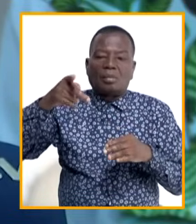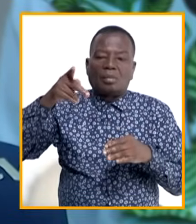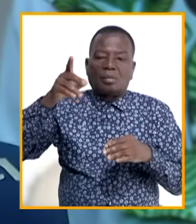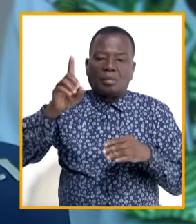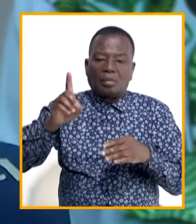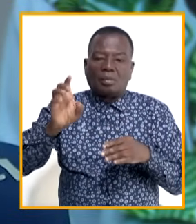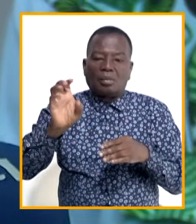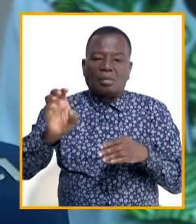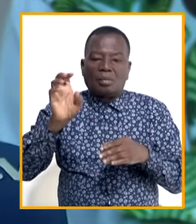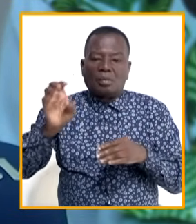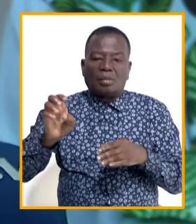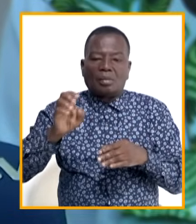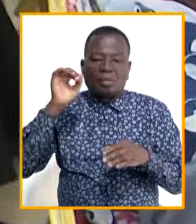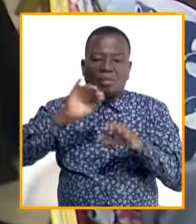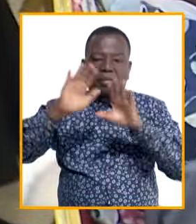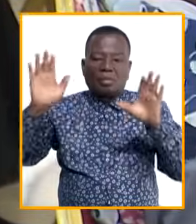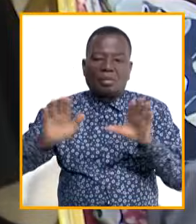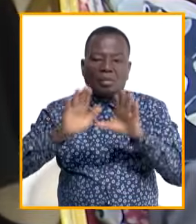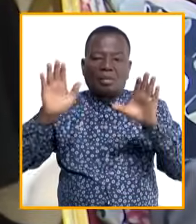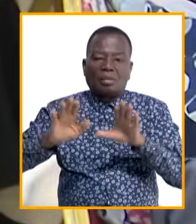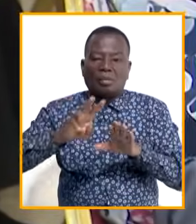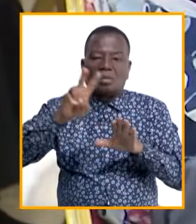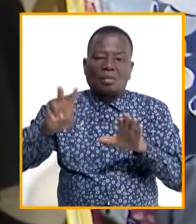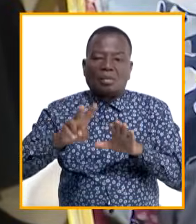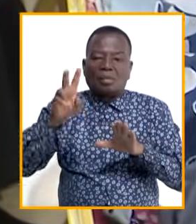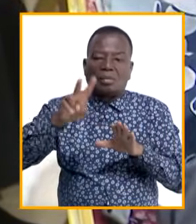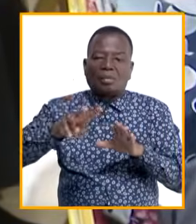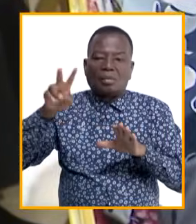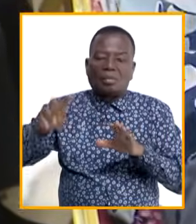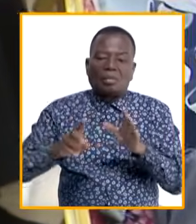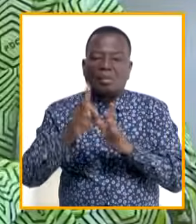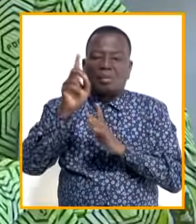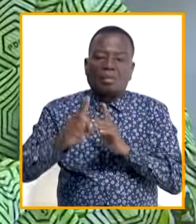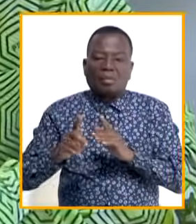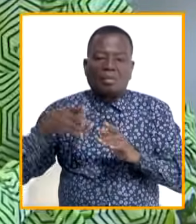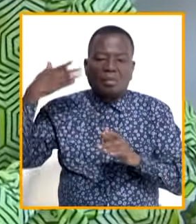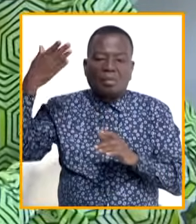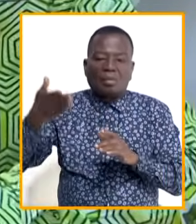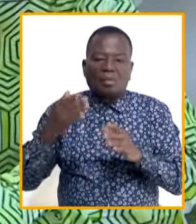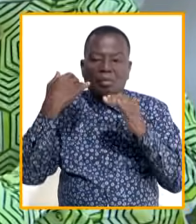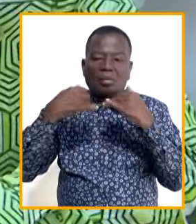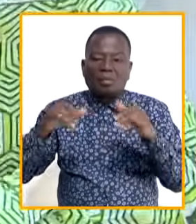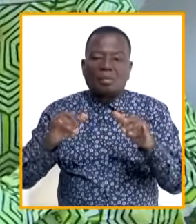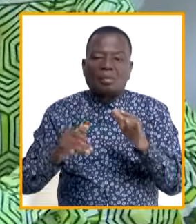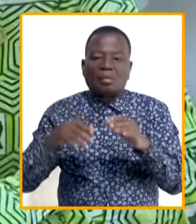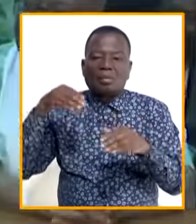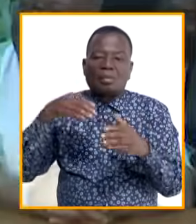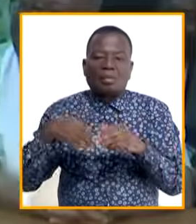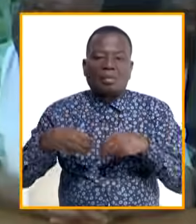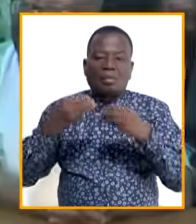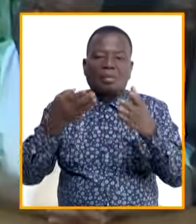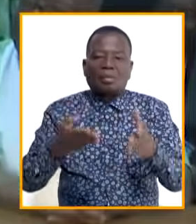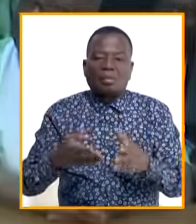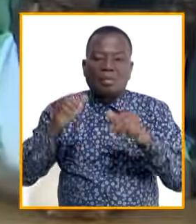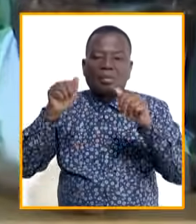à Yamoussoukro et ça sera le dimanche, le vendredi 22 décembre prochain. L'information a été rendue publique par Alain Cocotré au